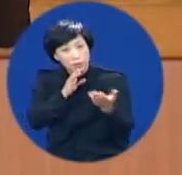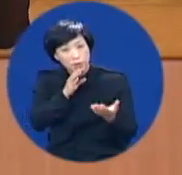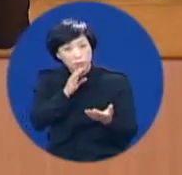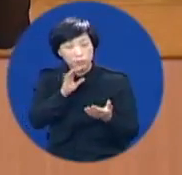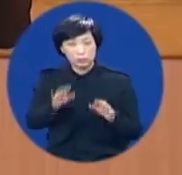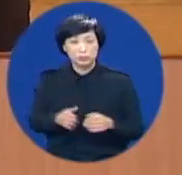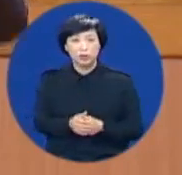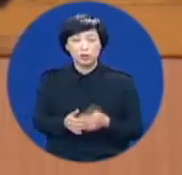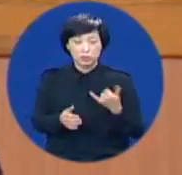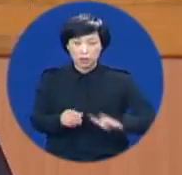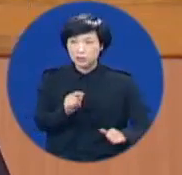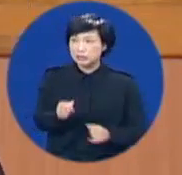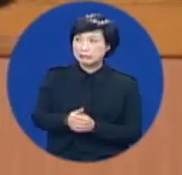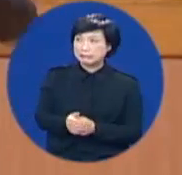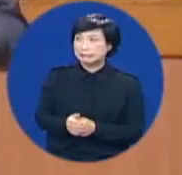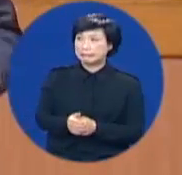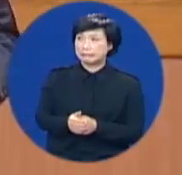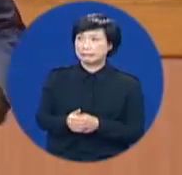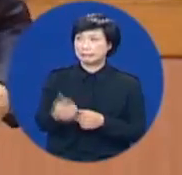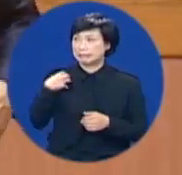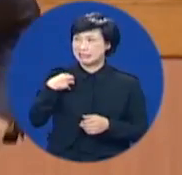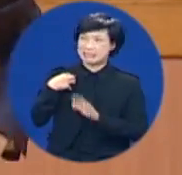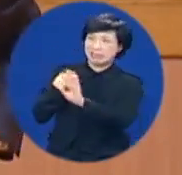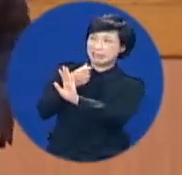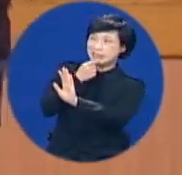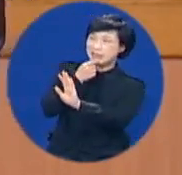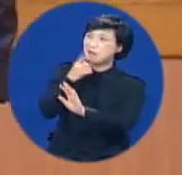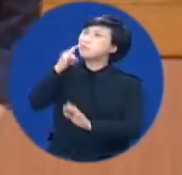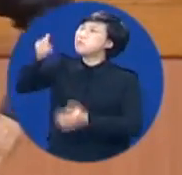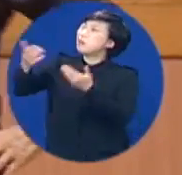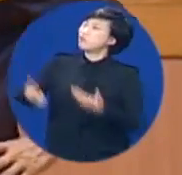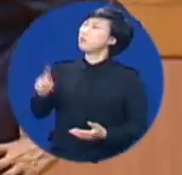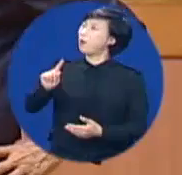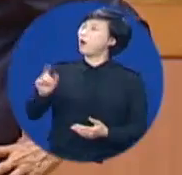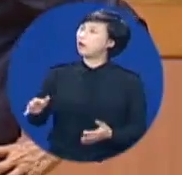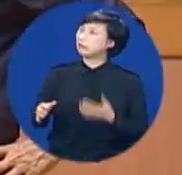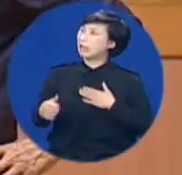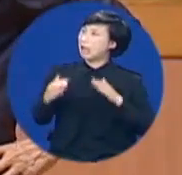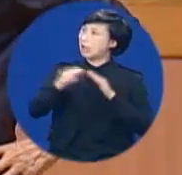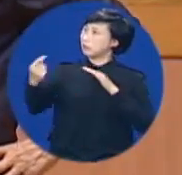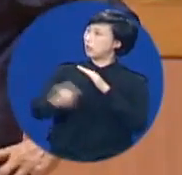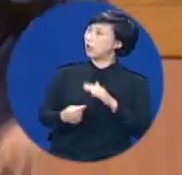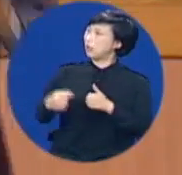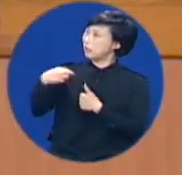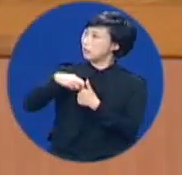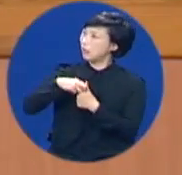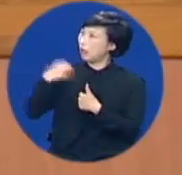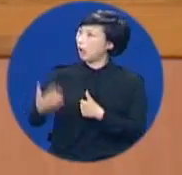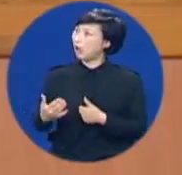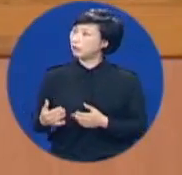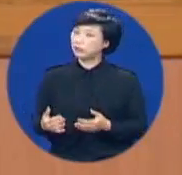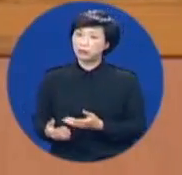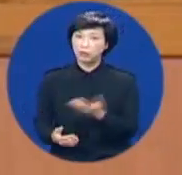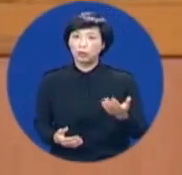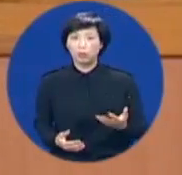서로 내버리지요. 안 모시려고요. 나에게 못해준 거 있다고 우리 집 와서 계시려고 그래요.